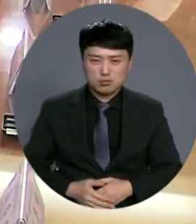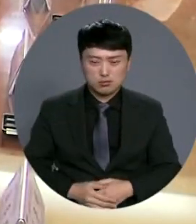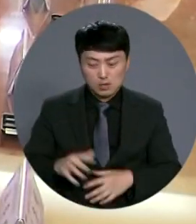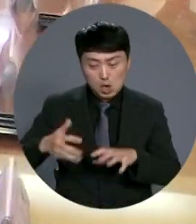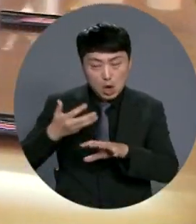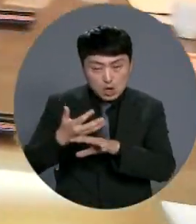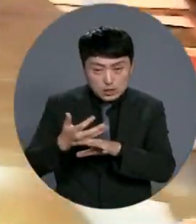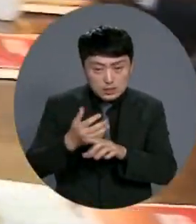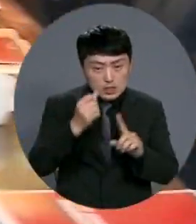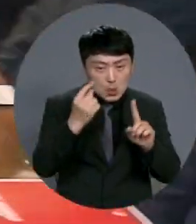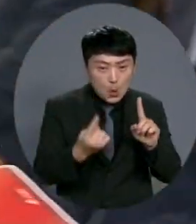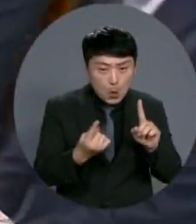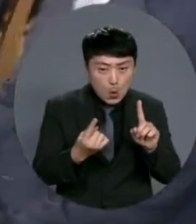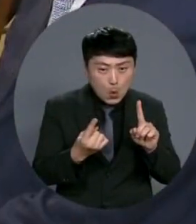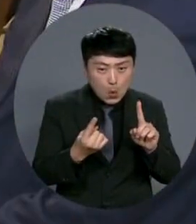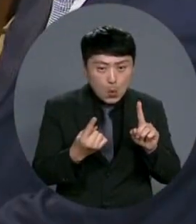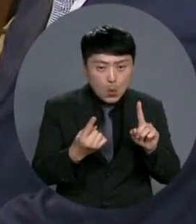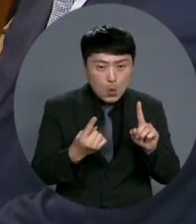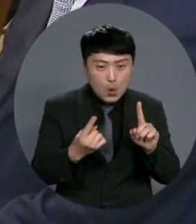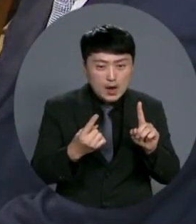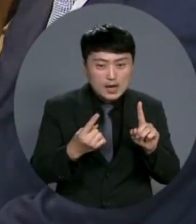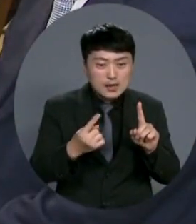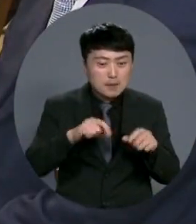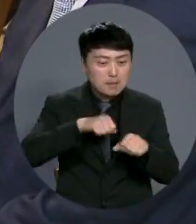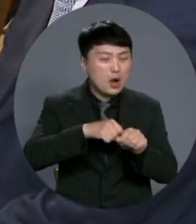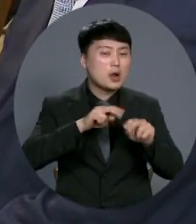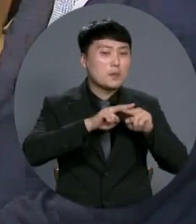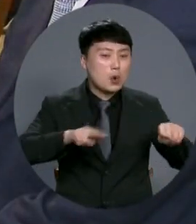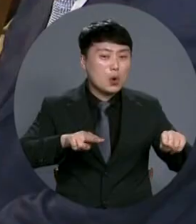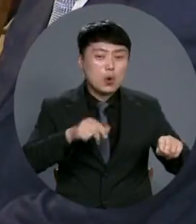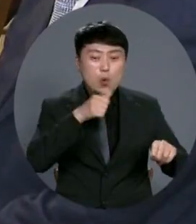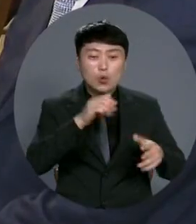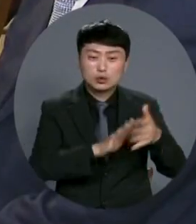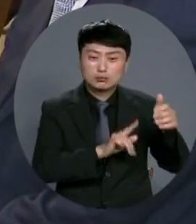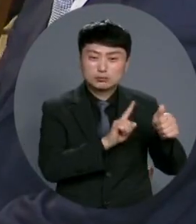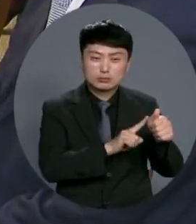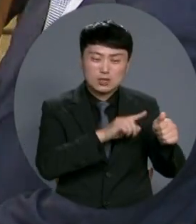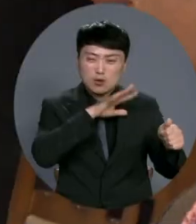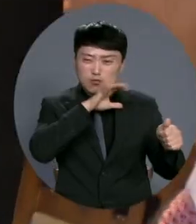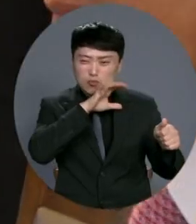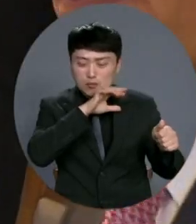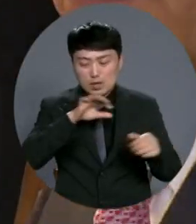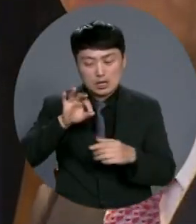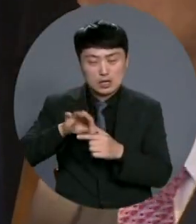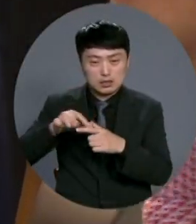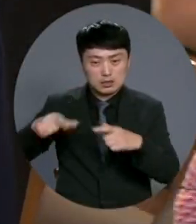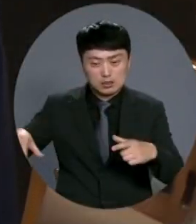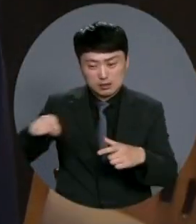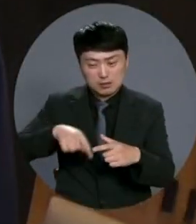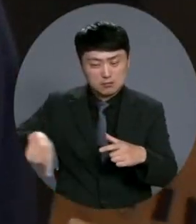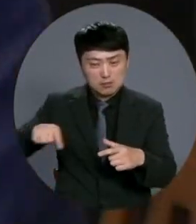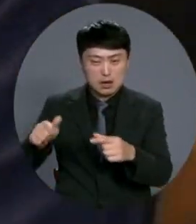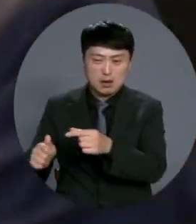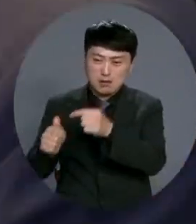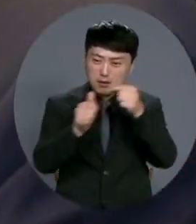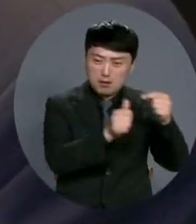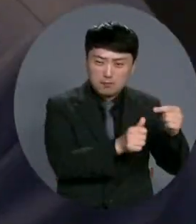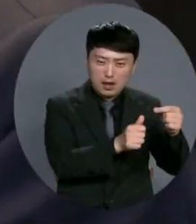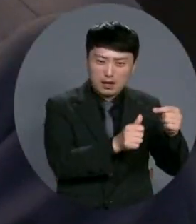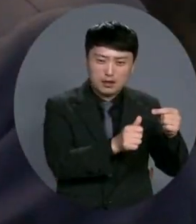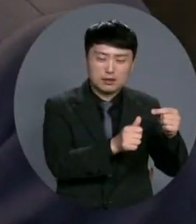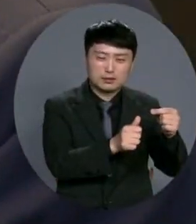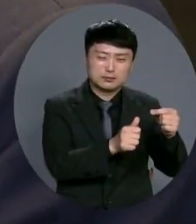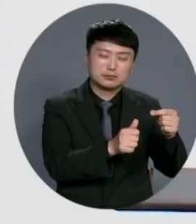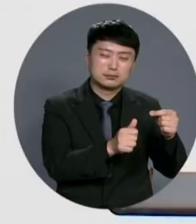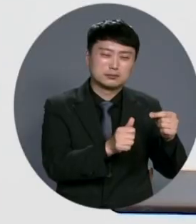혁신위의 1호 안건인 사면에 강하게 반발하고 있는 홍준표 대구시장도 영남권의 수도권 차출론을